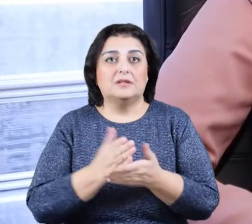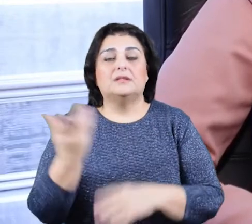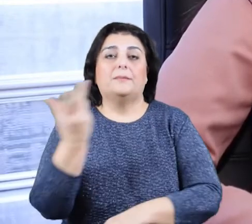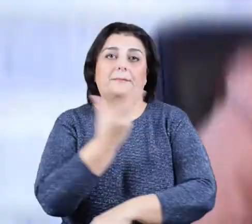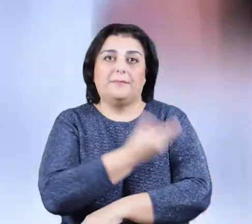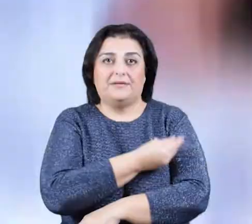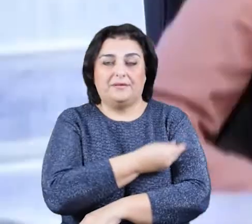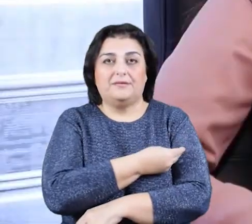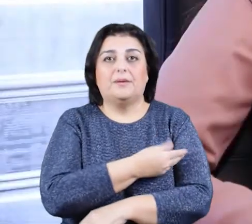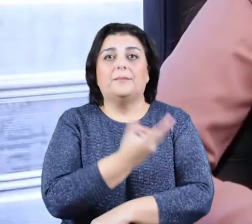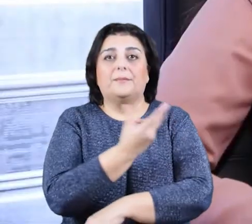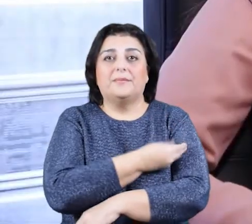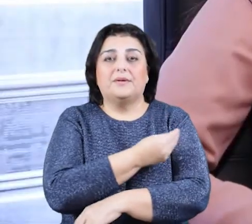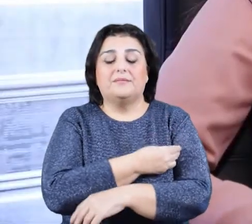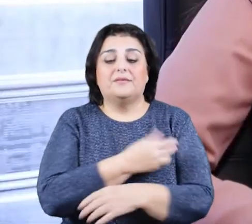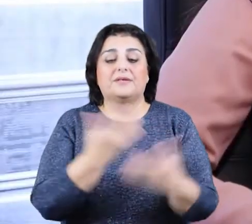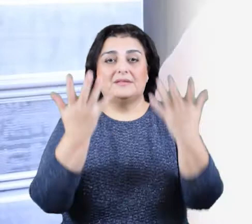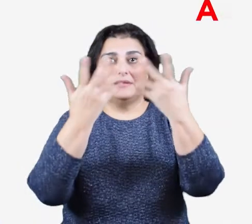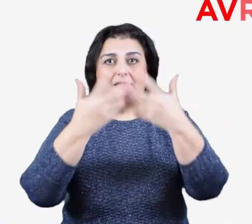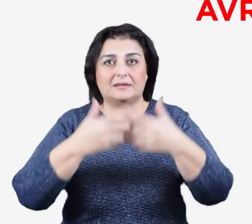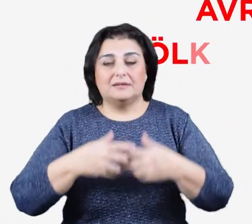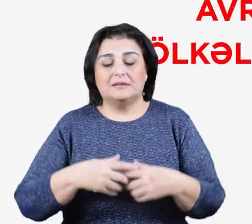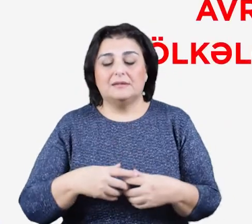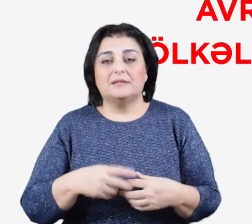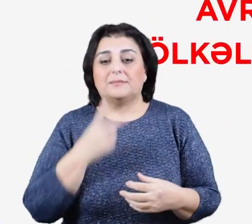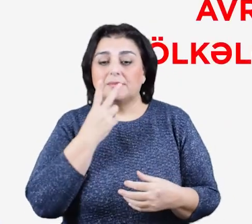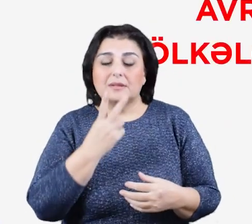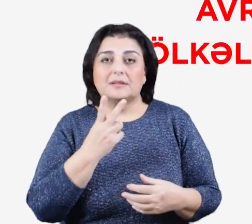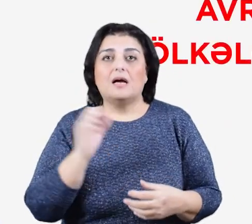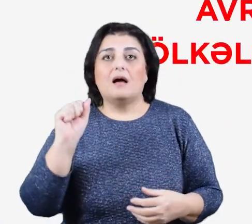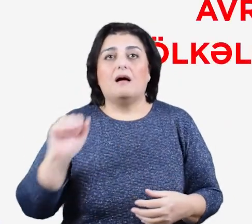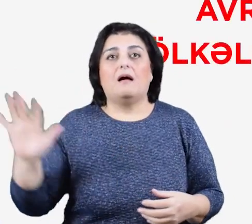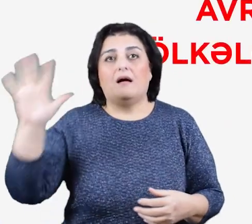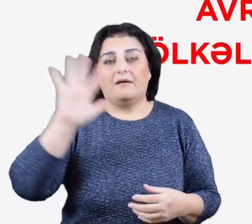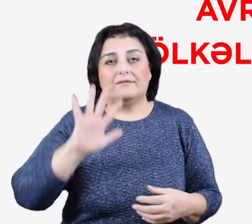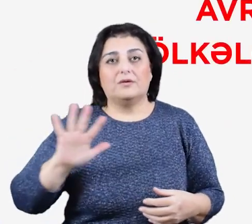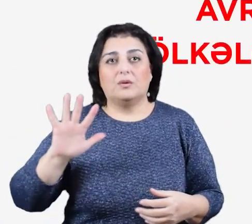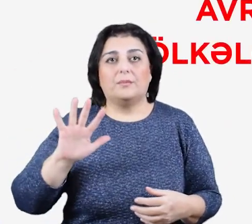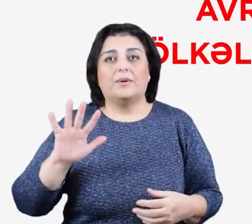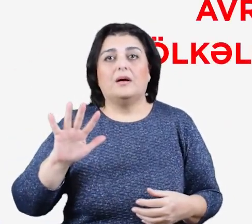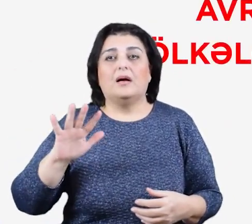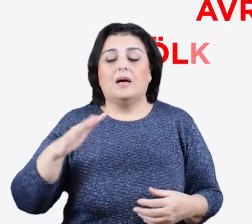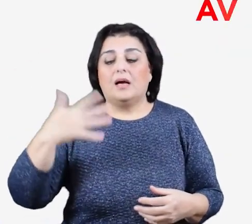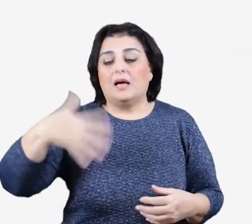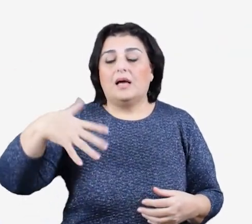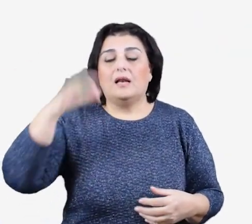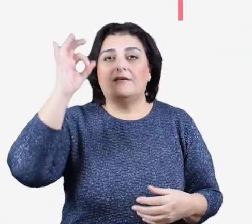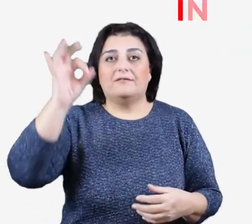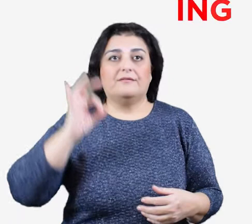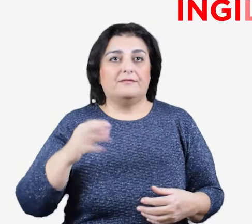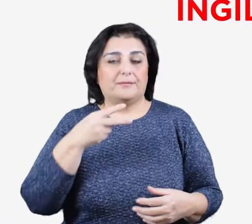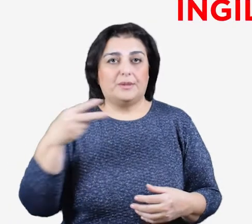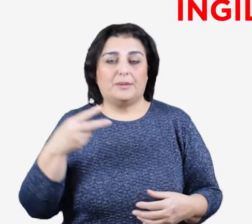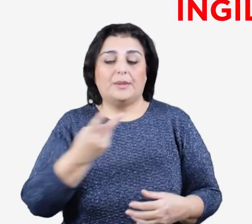üçün peyvəndlər var. Peyvəndlənmə statistikasına baxdıqda isə Avropa ölkələrində bu statistika 50%-ə